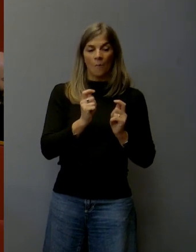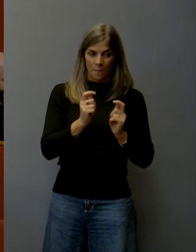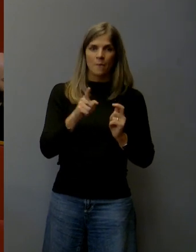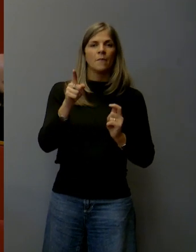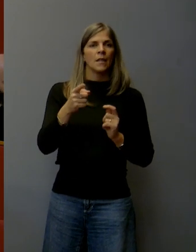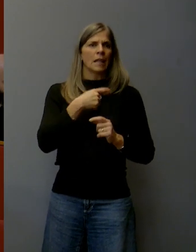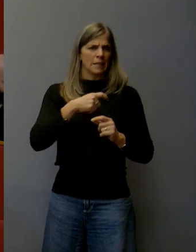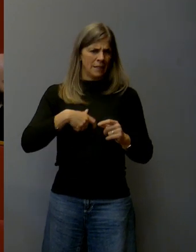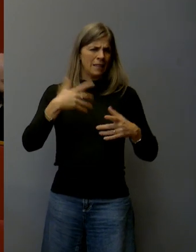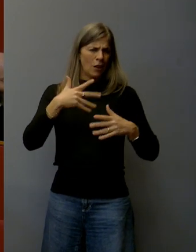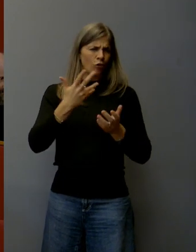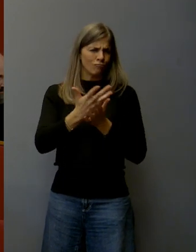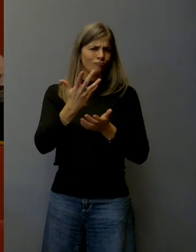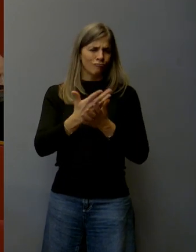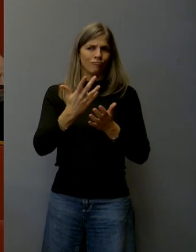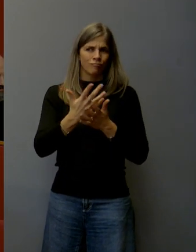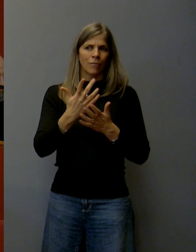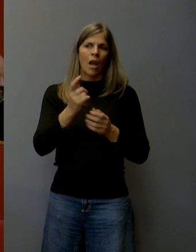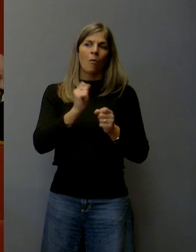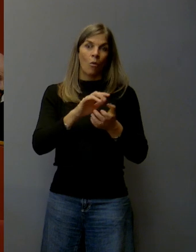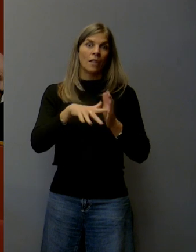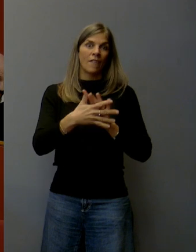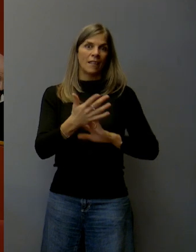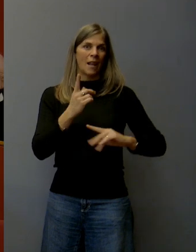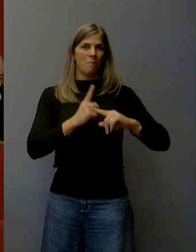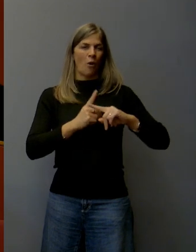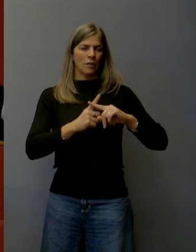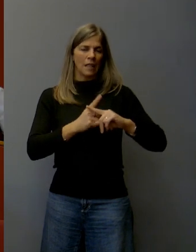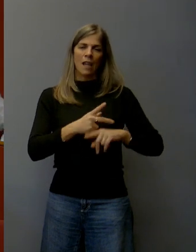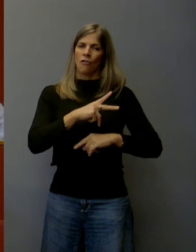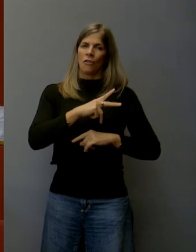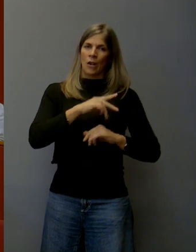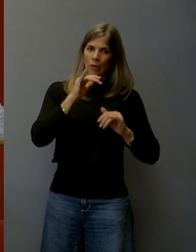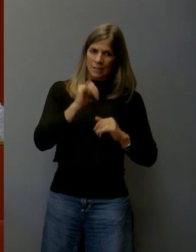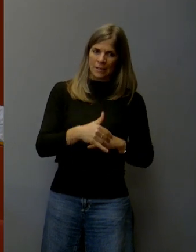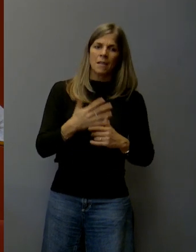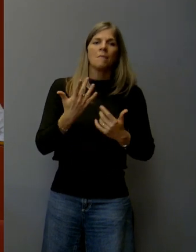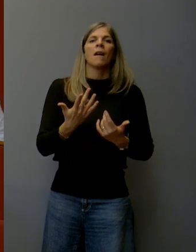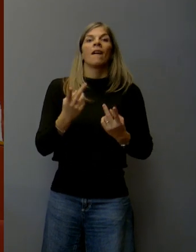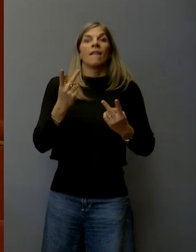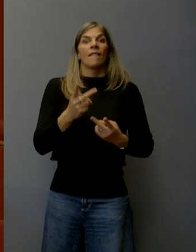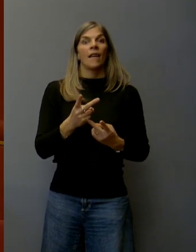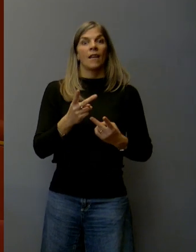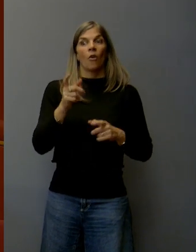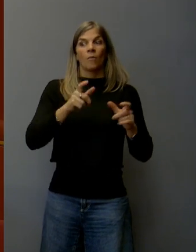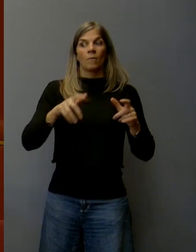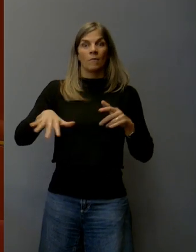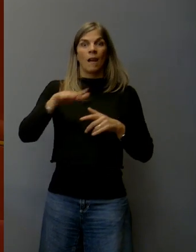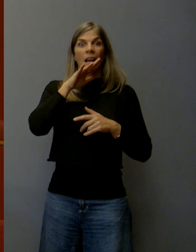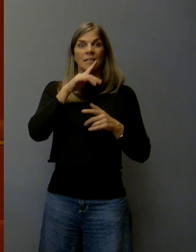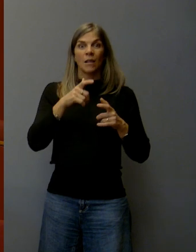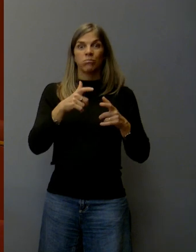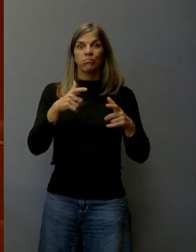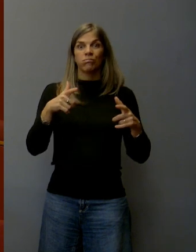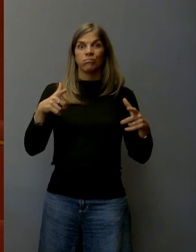sindaco dall'altro c'è anche la consapevolezza che l'eccessiva cioè si va Comunque l'importante numero di anziani